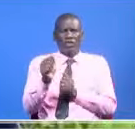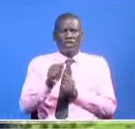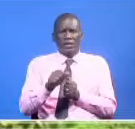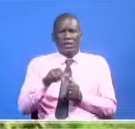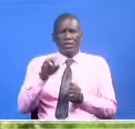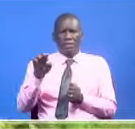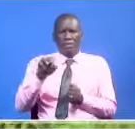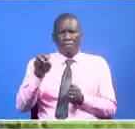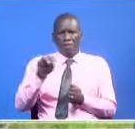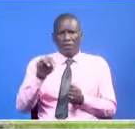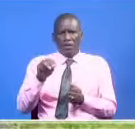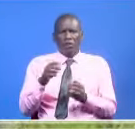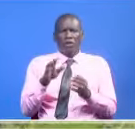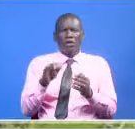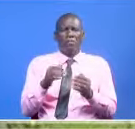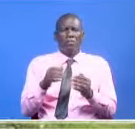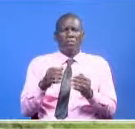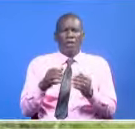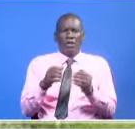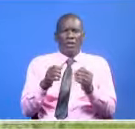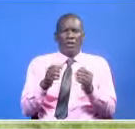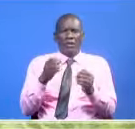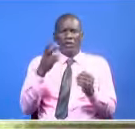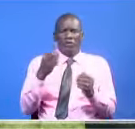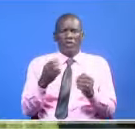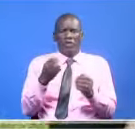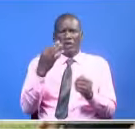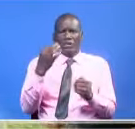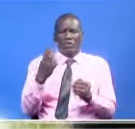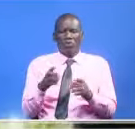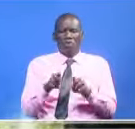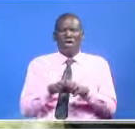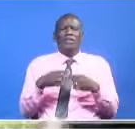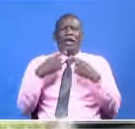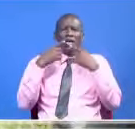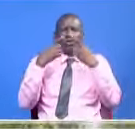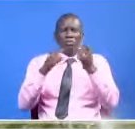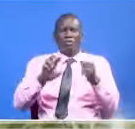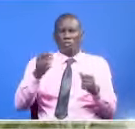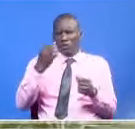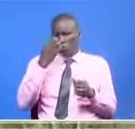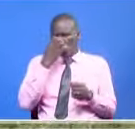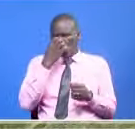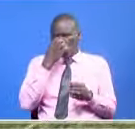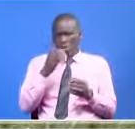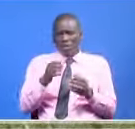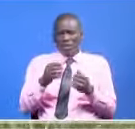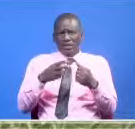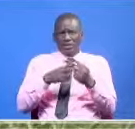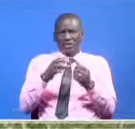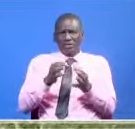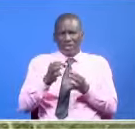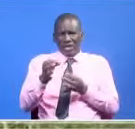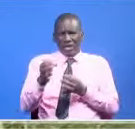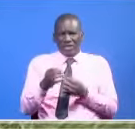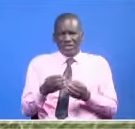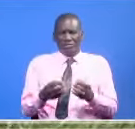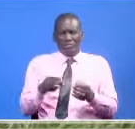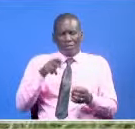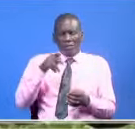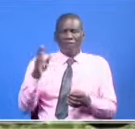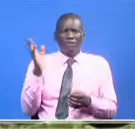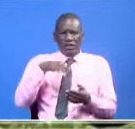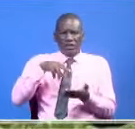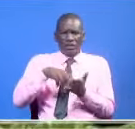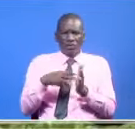mwaka 2032 kama azma ya taifa ilivyotangazwa na Rais William Ruto. Ekari 70 zimerejeshwa kufikia sasa katika mradi